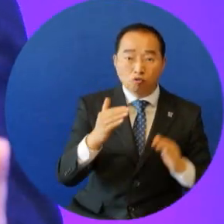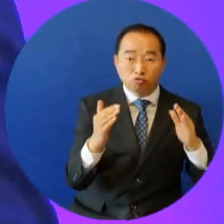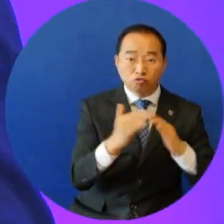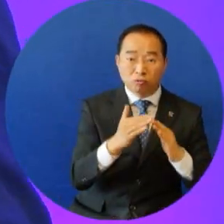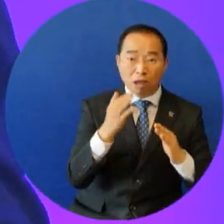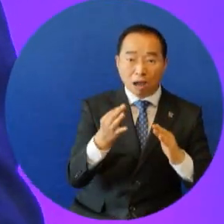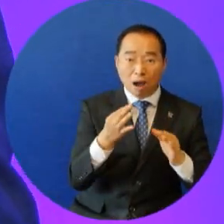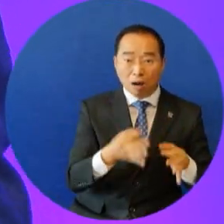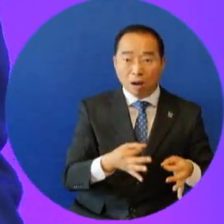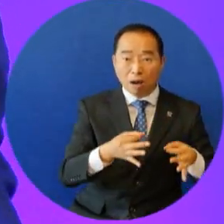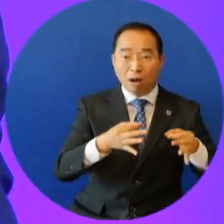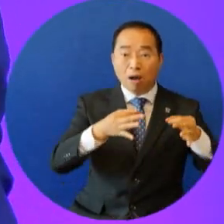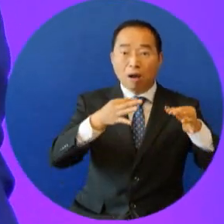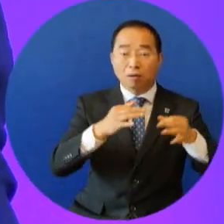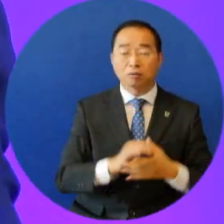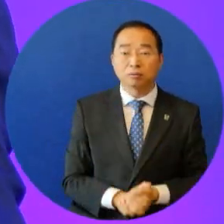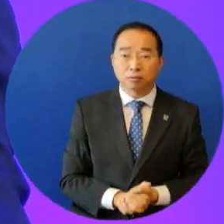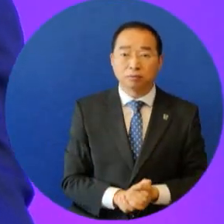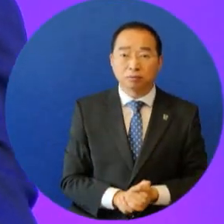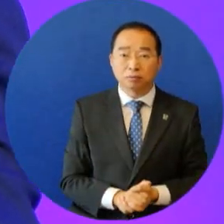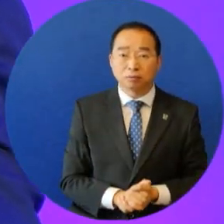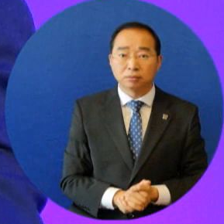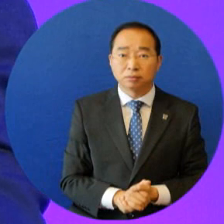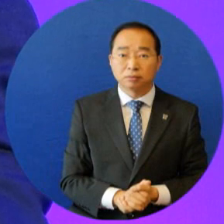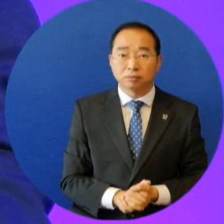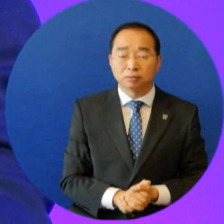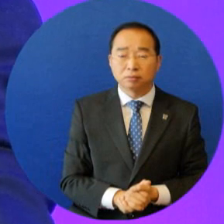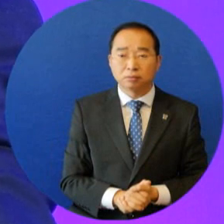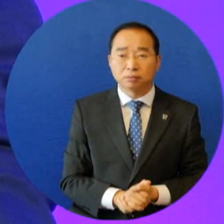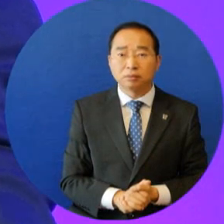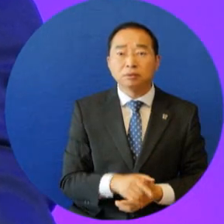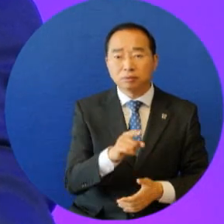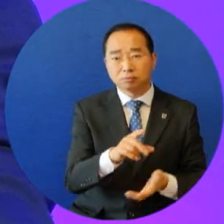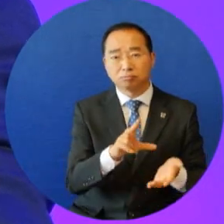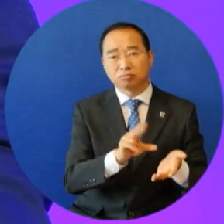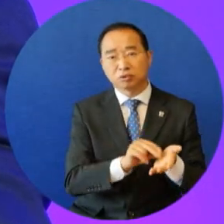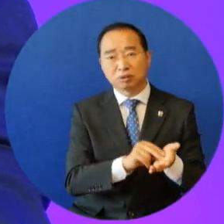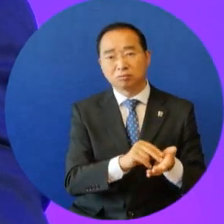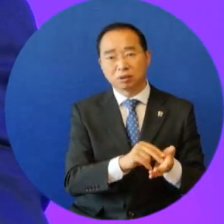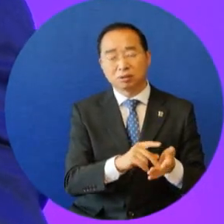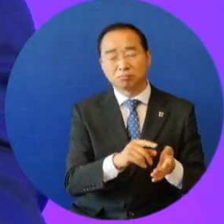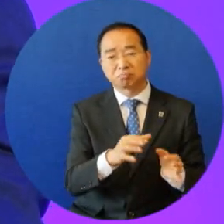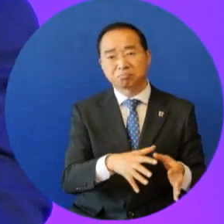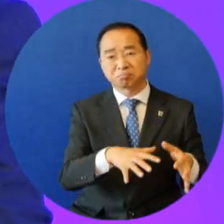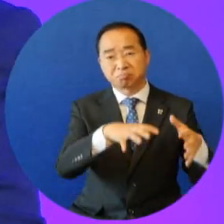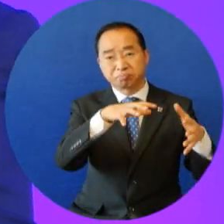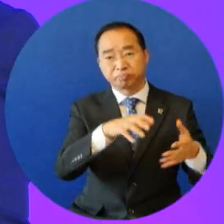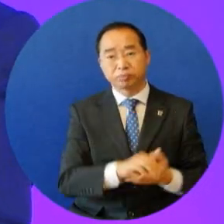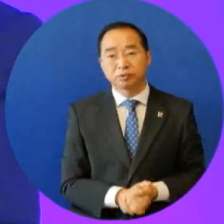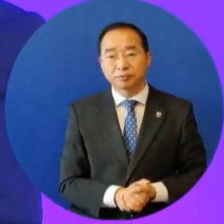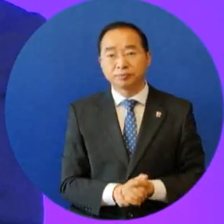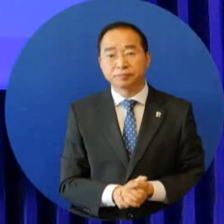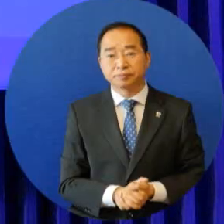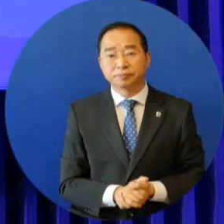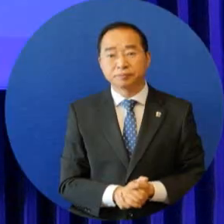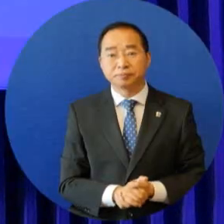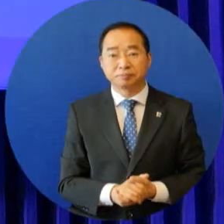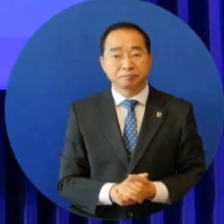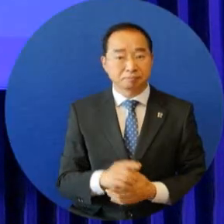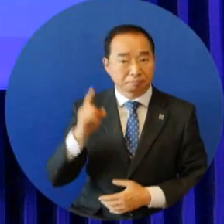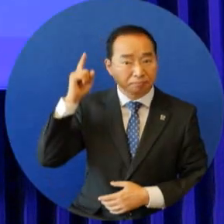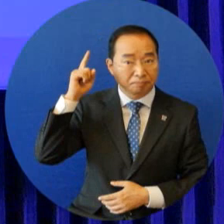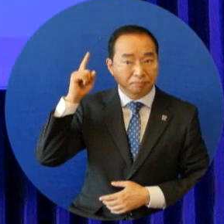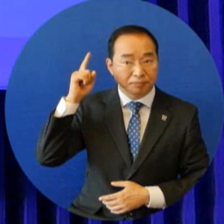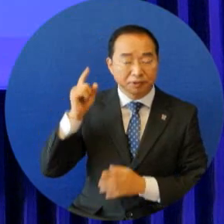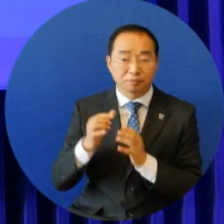그다음에 주택가격이 막 오르는 이런 자산가격에 이제 버블이 끼기 시작하면서 레이